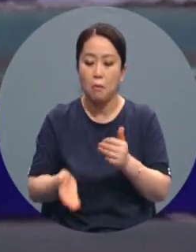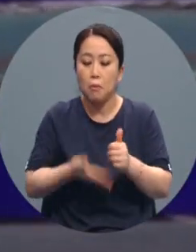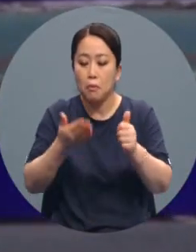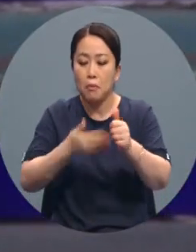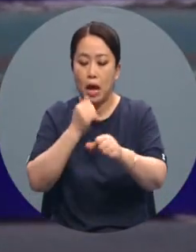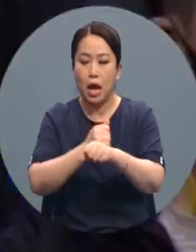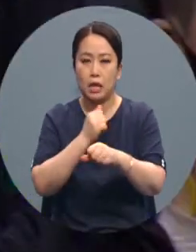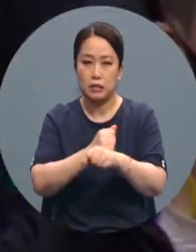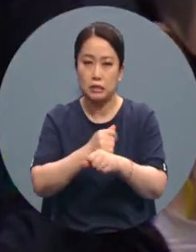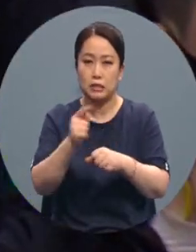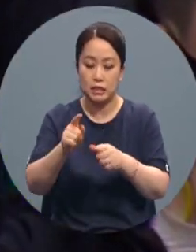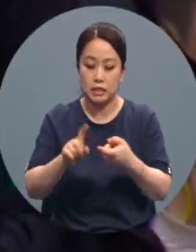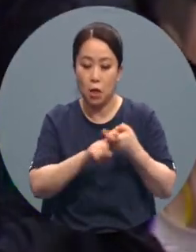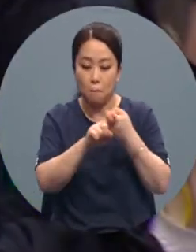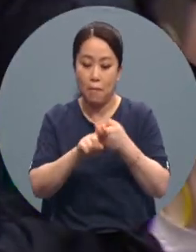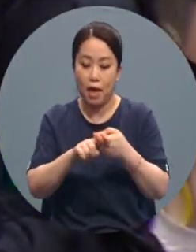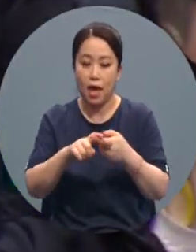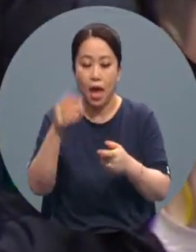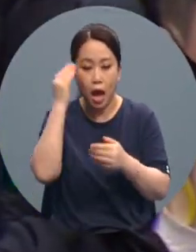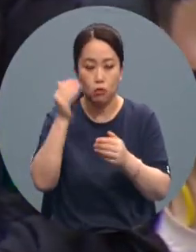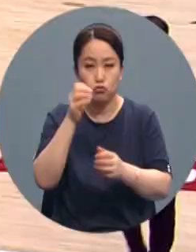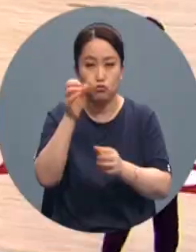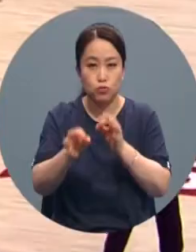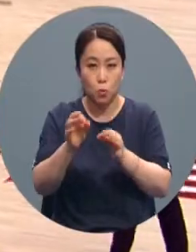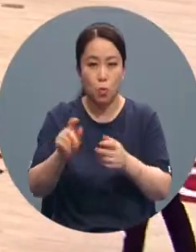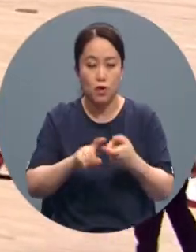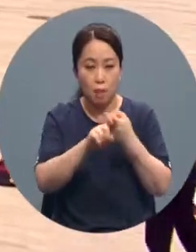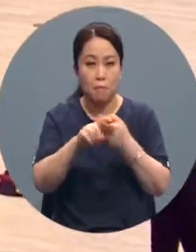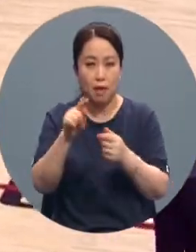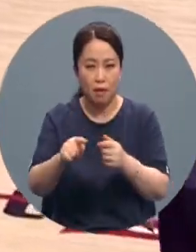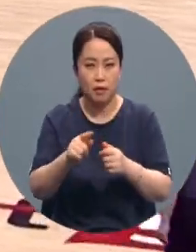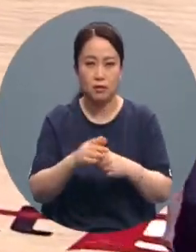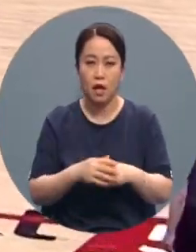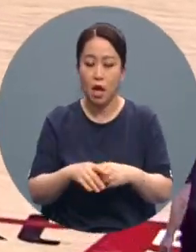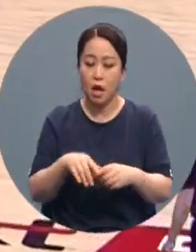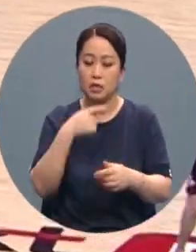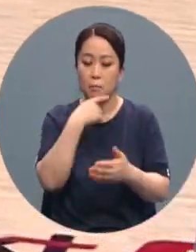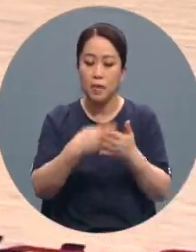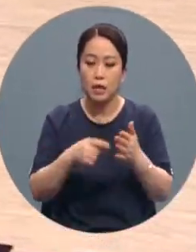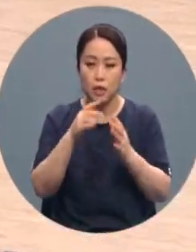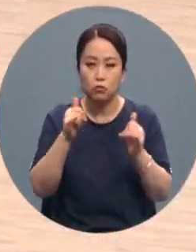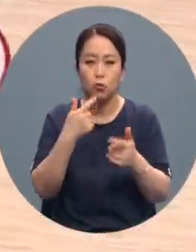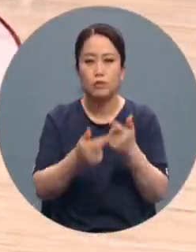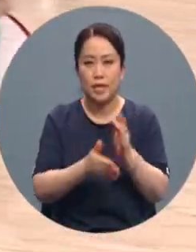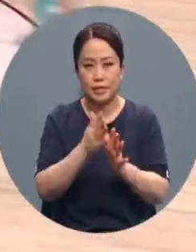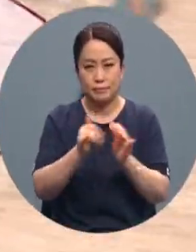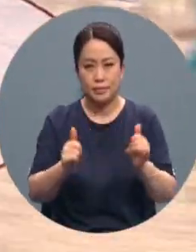낸 부산 농구 팬들이 최대 피해자입니다. MBC 뉴스 류재민입니다.